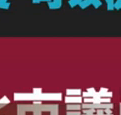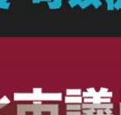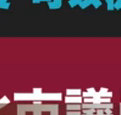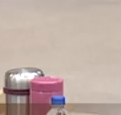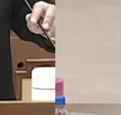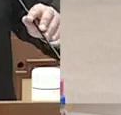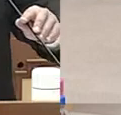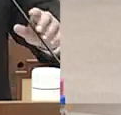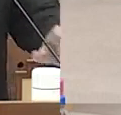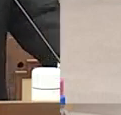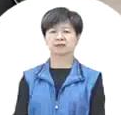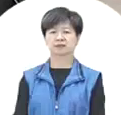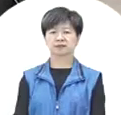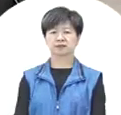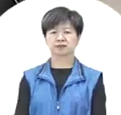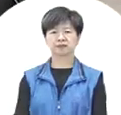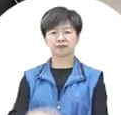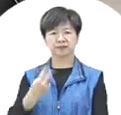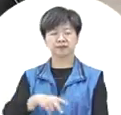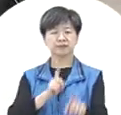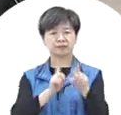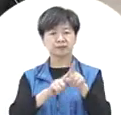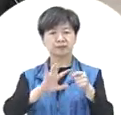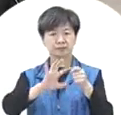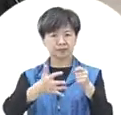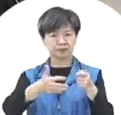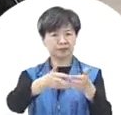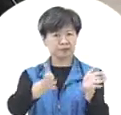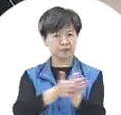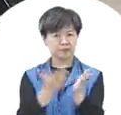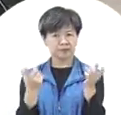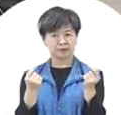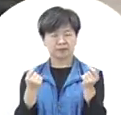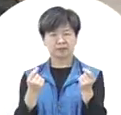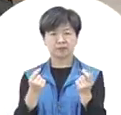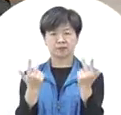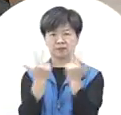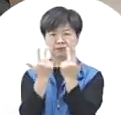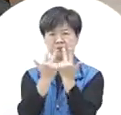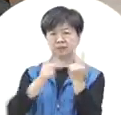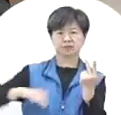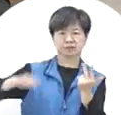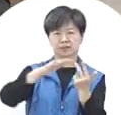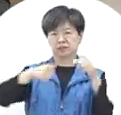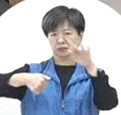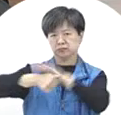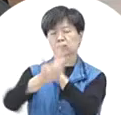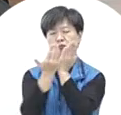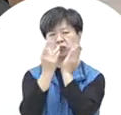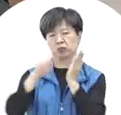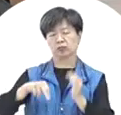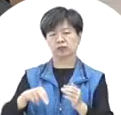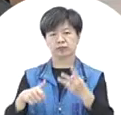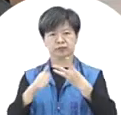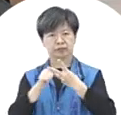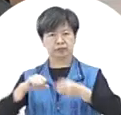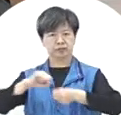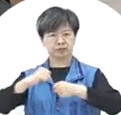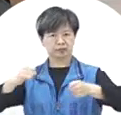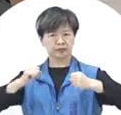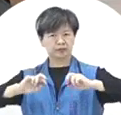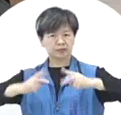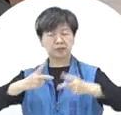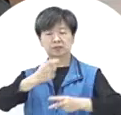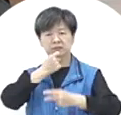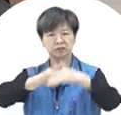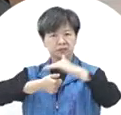设立，并且比照国中部。全区开放。三，加强改善愿意投入特殊